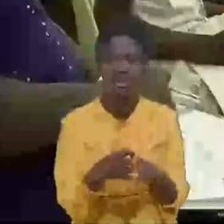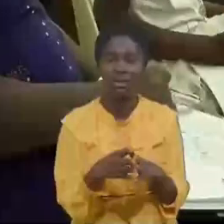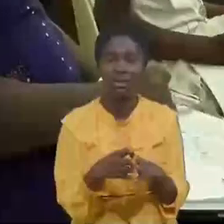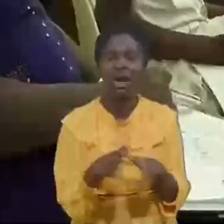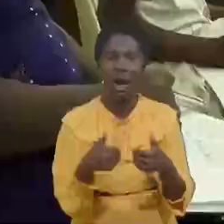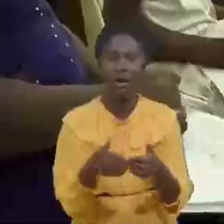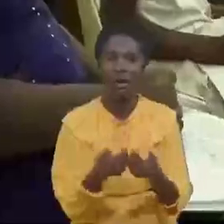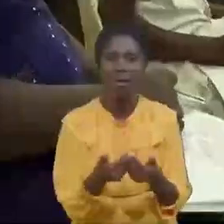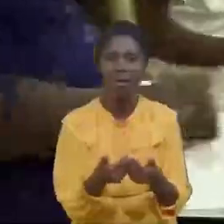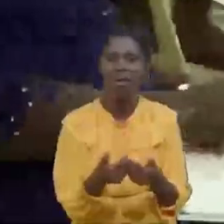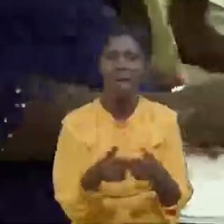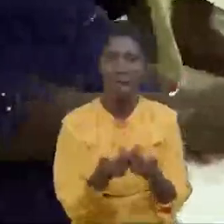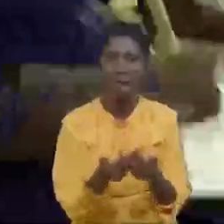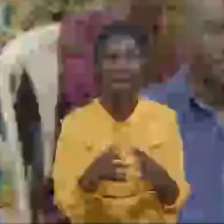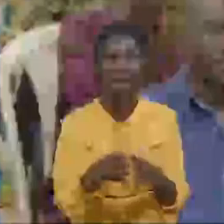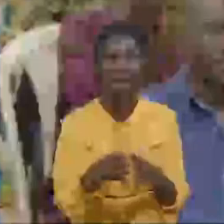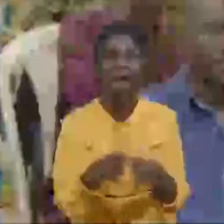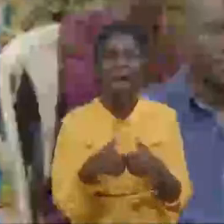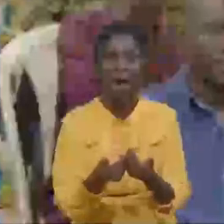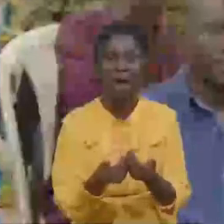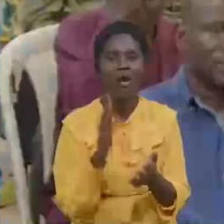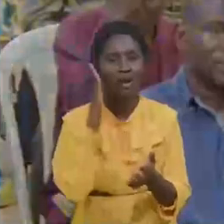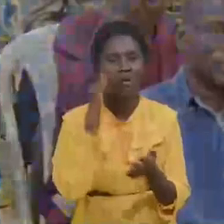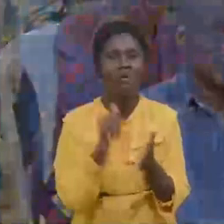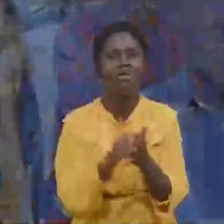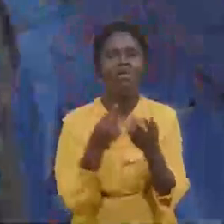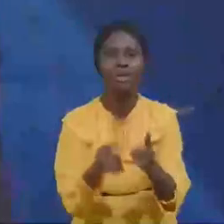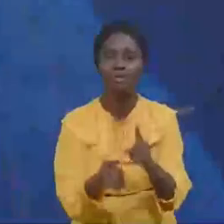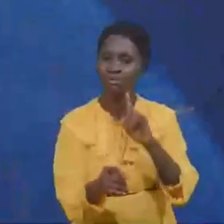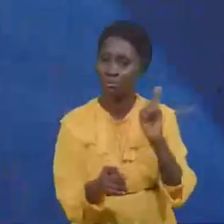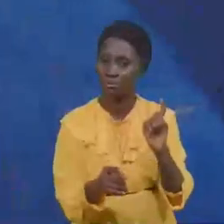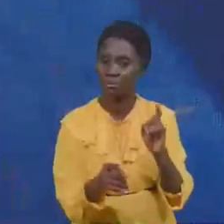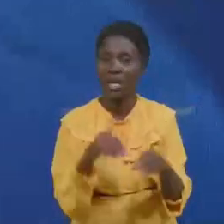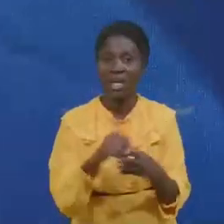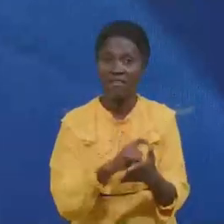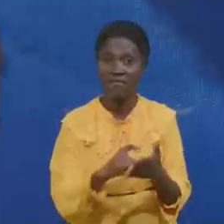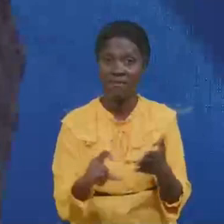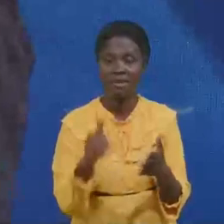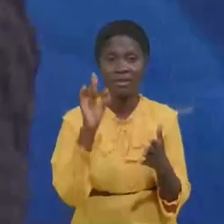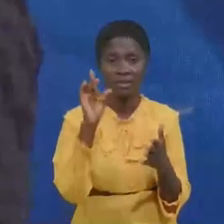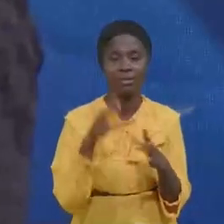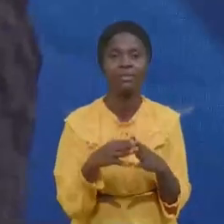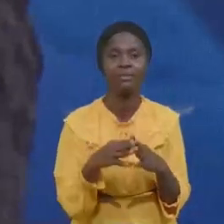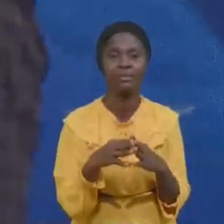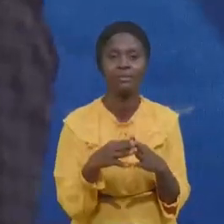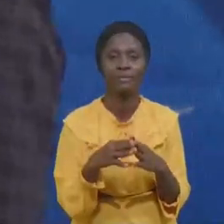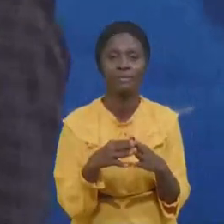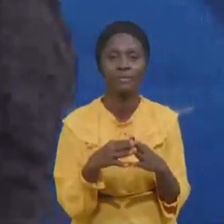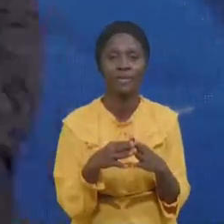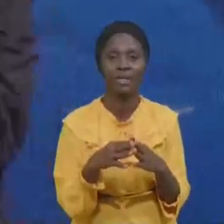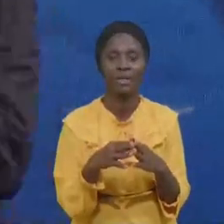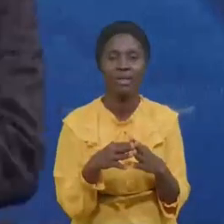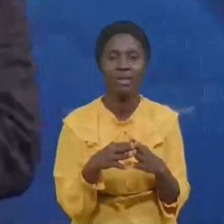Comment? Comment cela va-t-il se produire? Verset 18, 1 Pierre